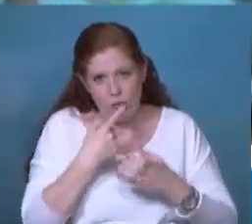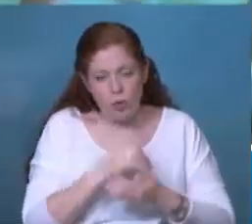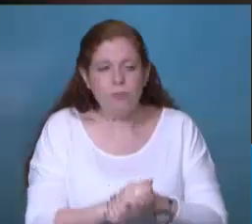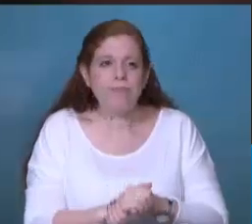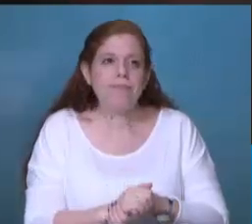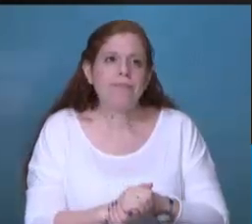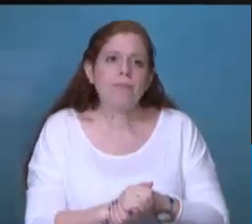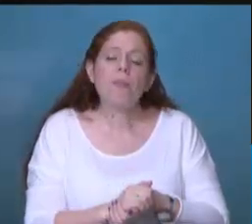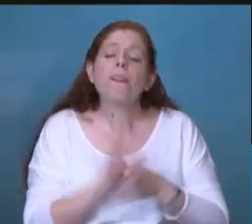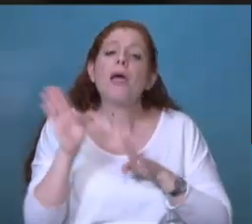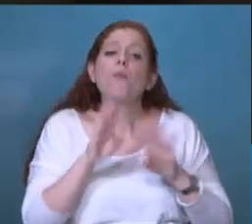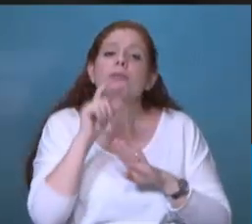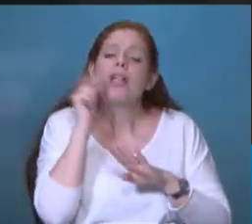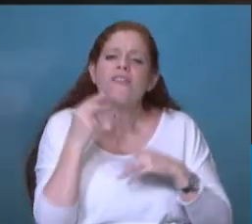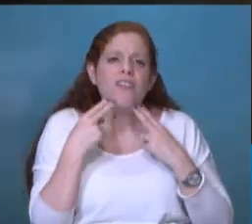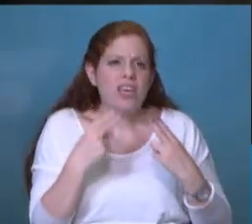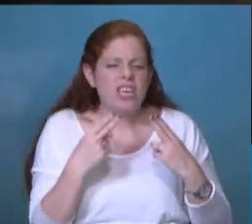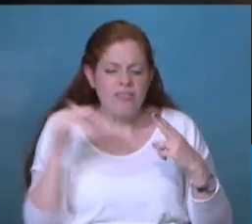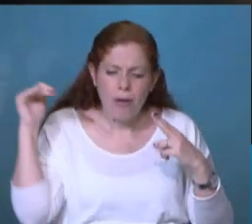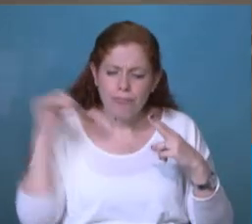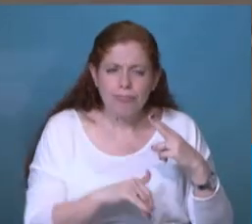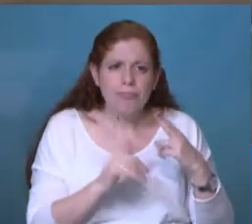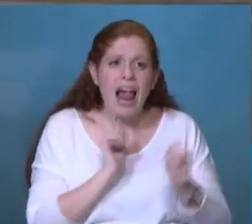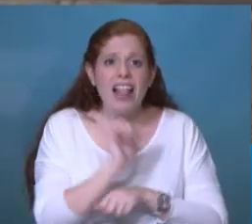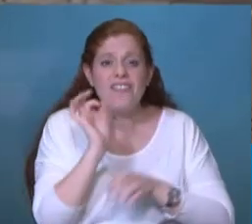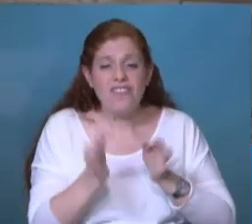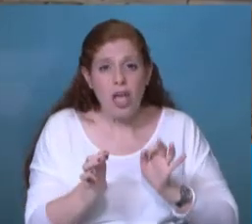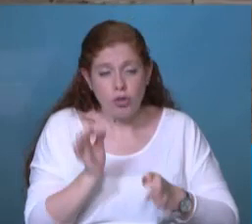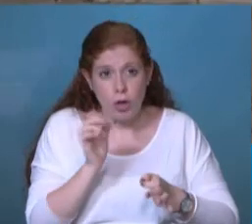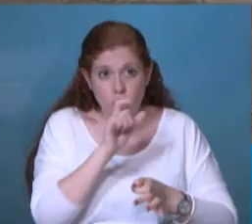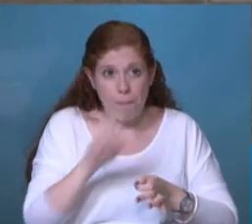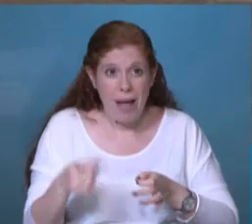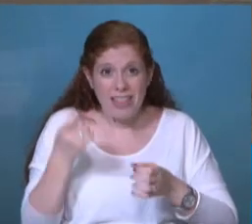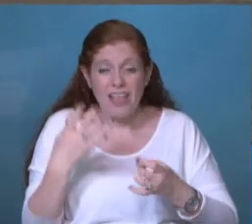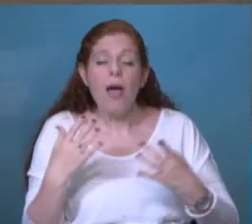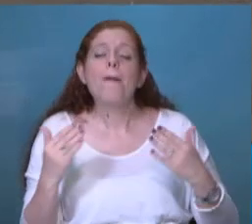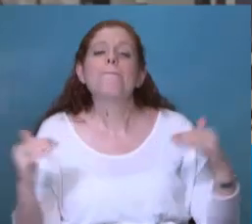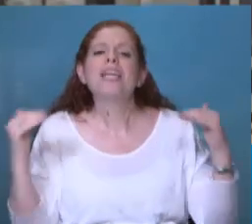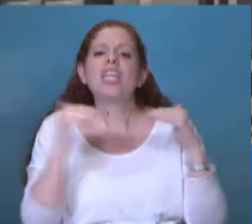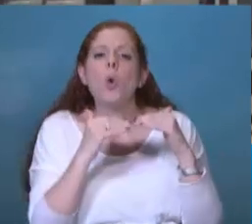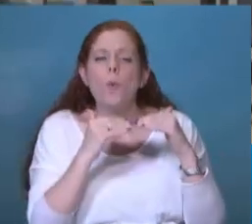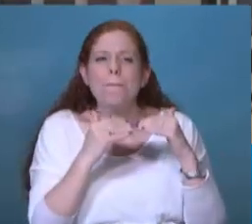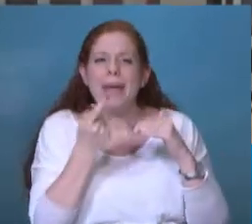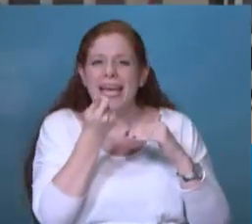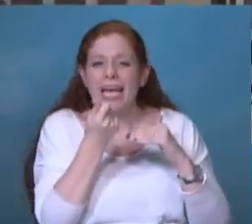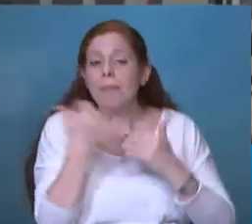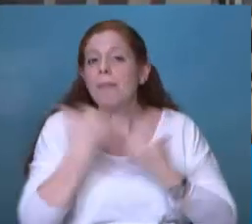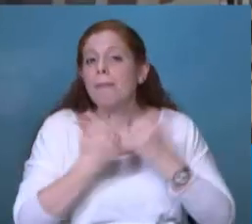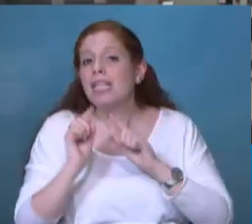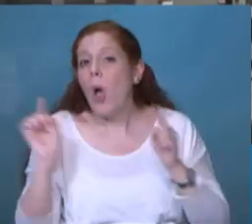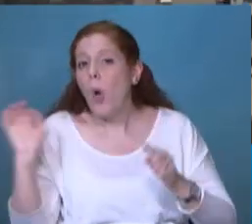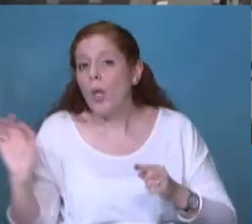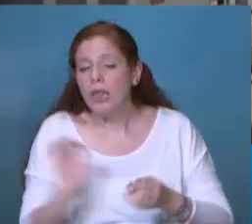הבורסה בתל אביב הגיבה היום בחדות על התביעה המאשימה את טבע בתיאום מחירים של מאות תכשירים עם המתחרות.